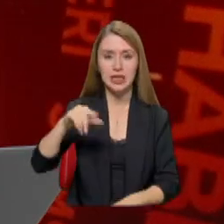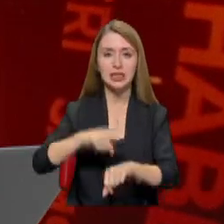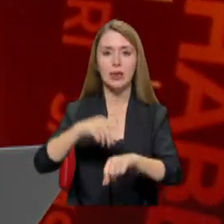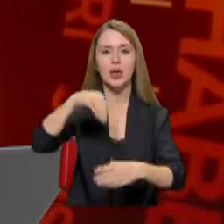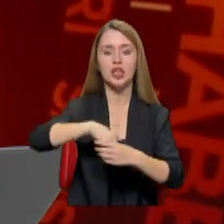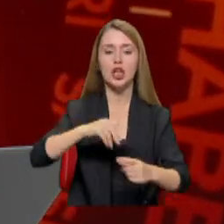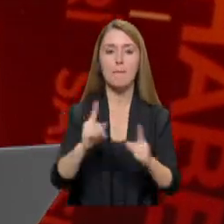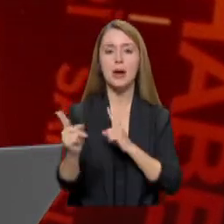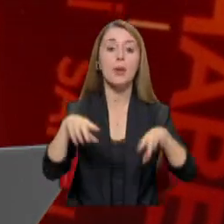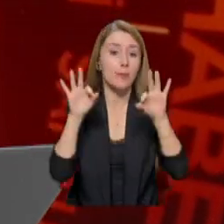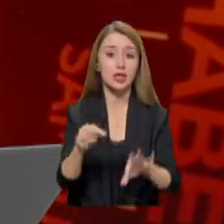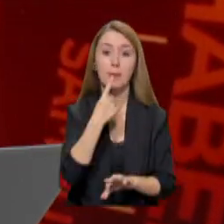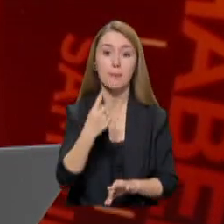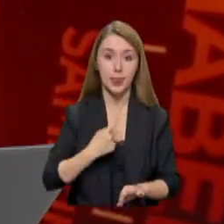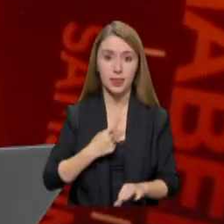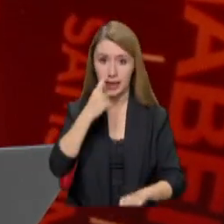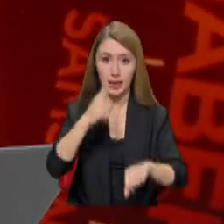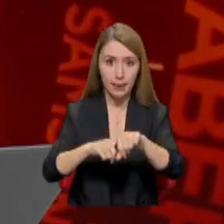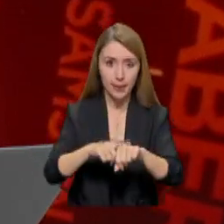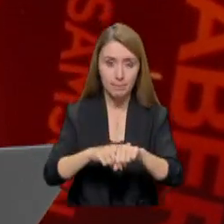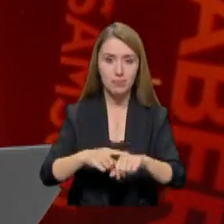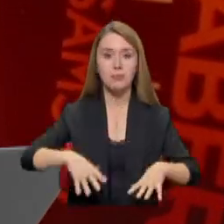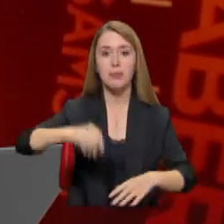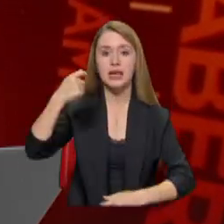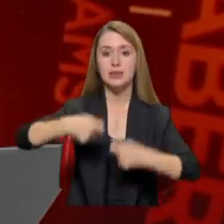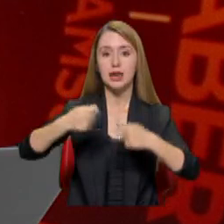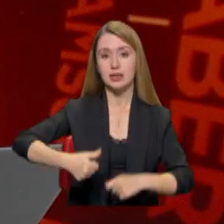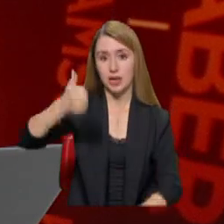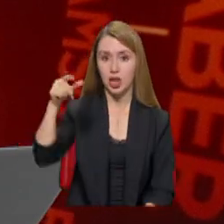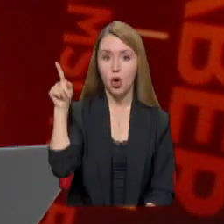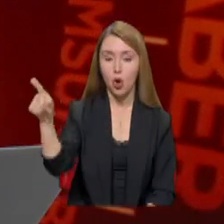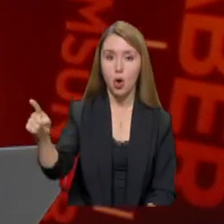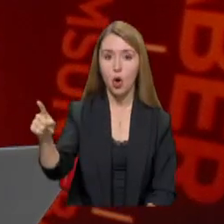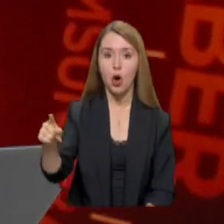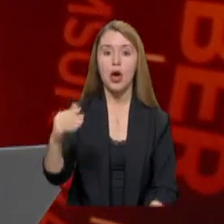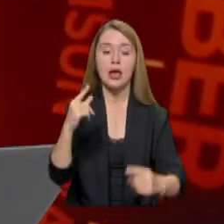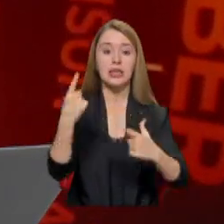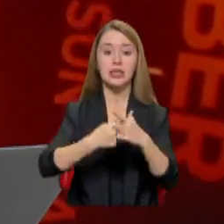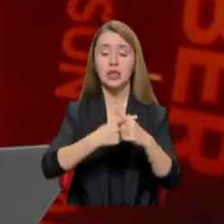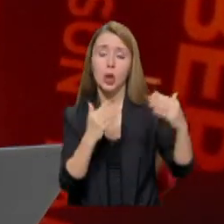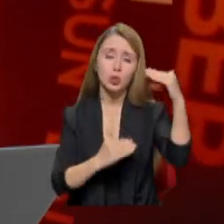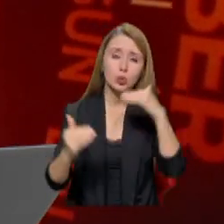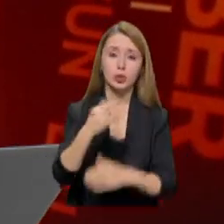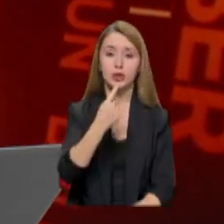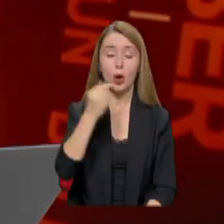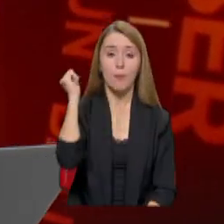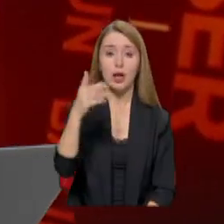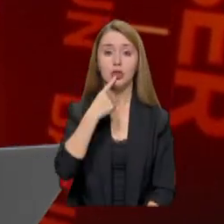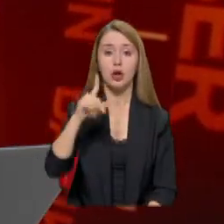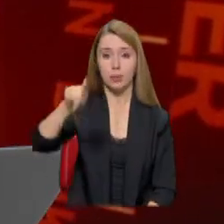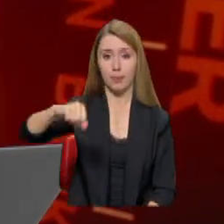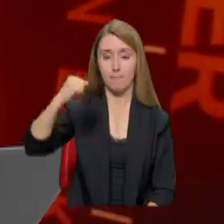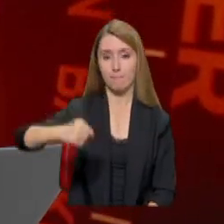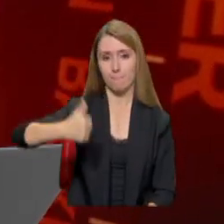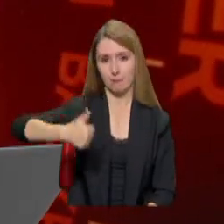içinde yargılama başlayacak dedi. İnanalım mı? Merkez Bankası Başkanı yüksek kiralardan dert yanarken Hazine ve Maliye